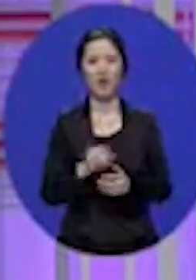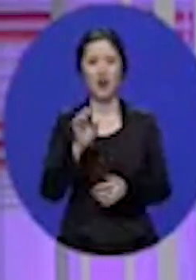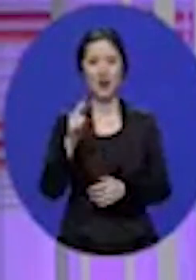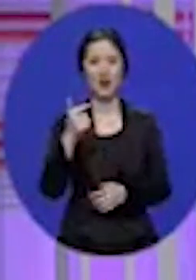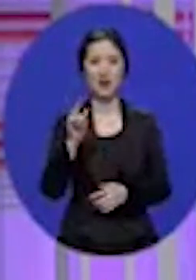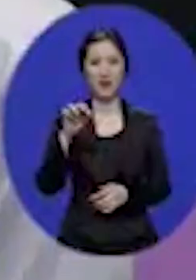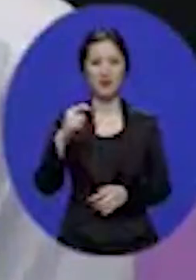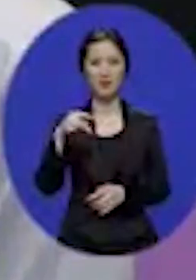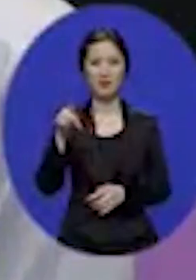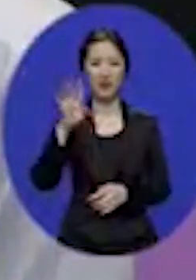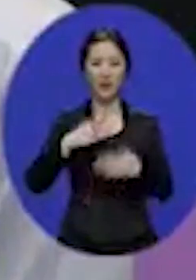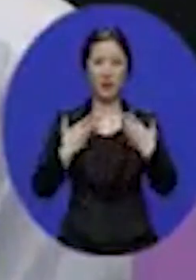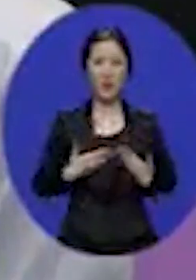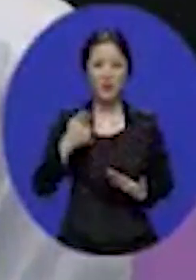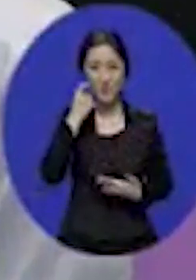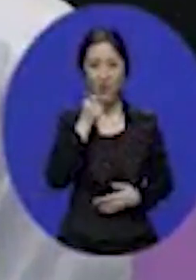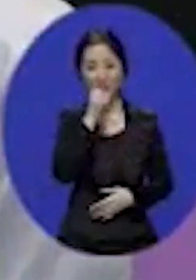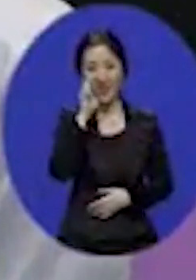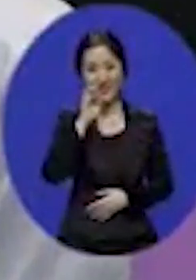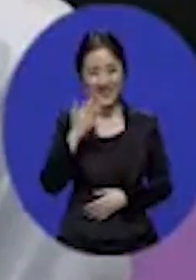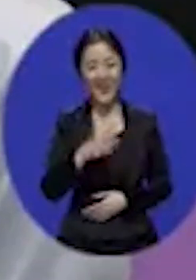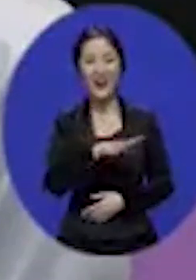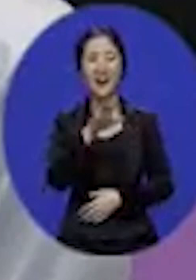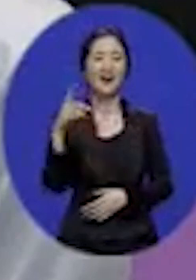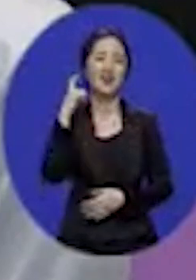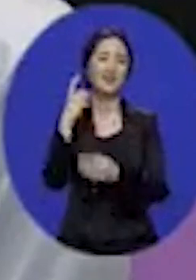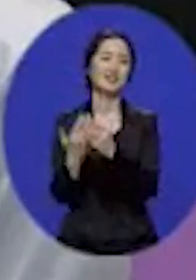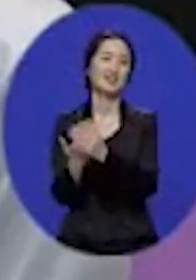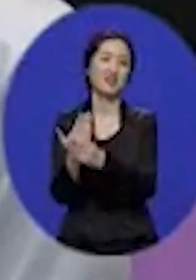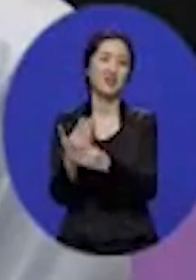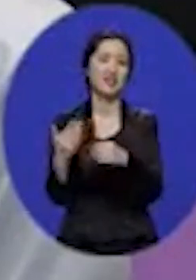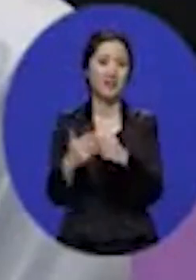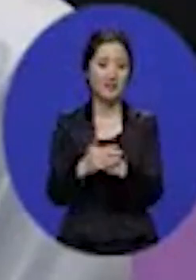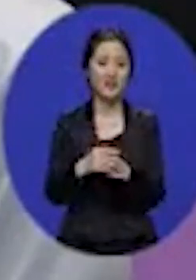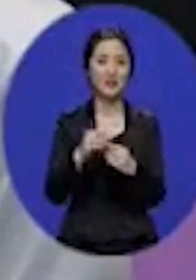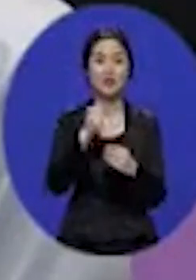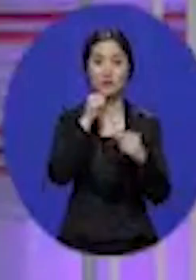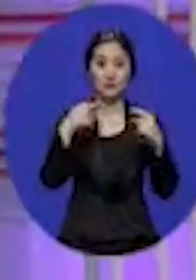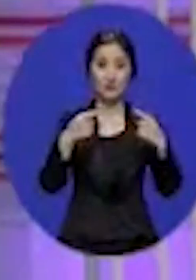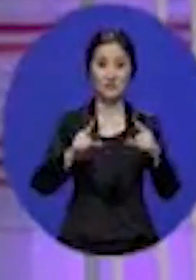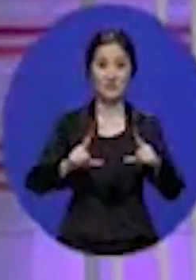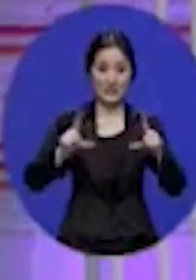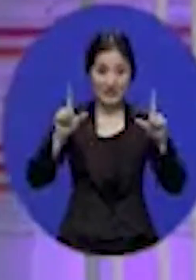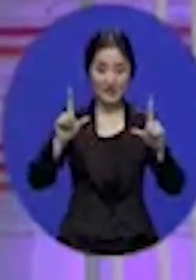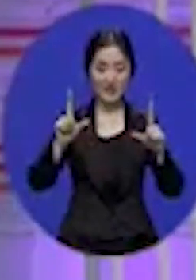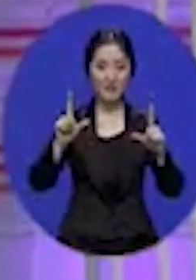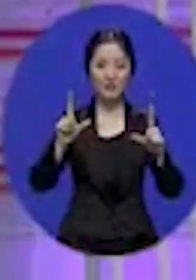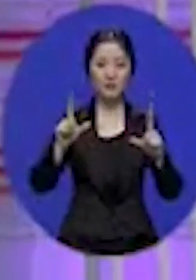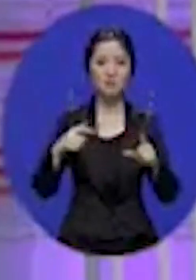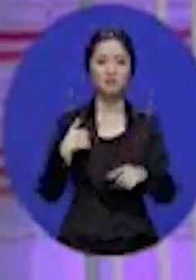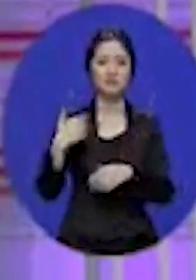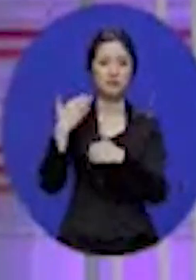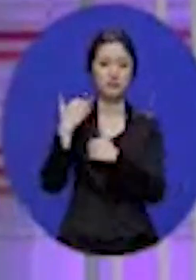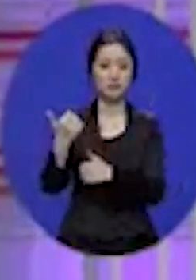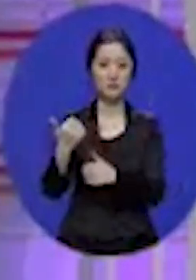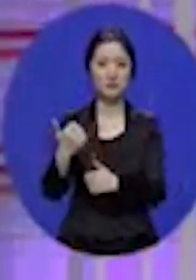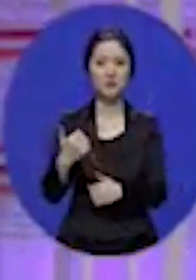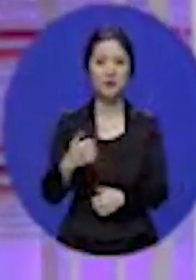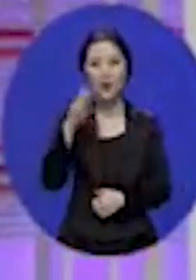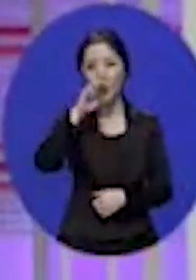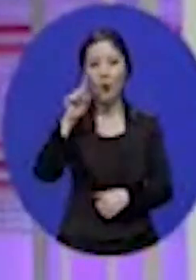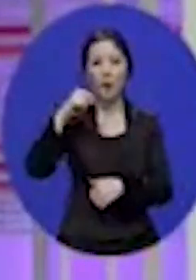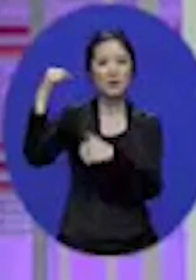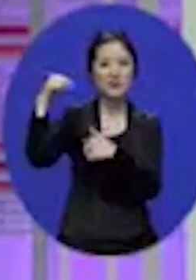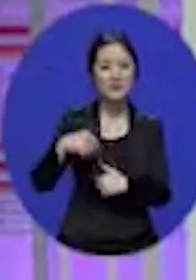봐. 그 이제 이번에 설 특집을 또 하자는 거야. 이번에는 오디션을 안 하고 PD가 직접 저를 찾아왔더라고요. 또 뭐 할 거냐, 뭐 할